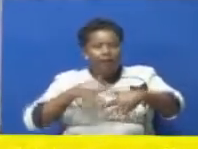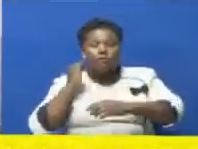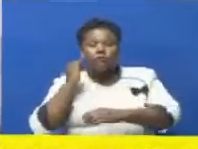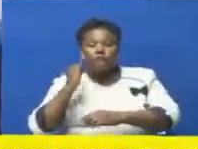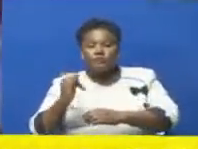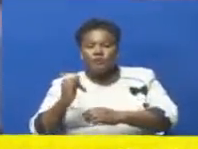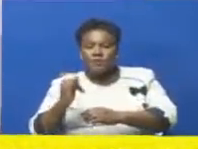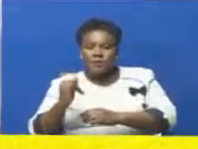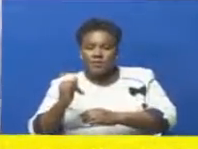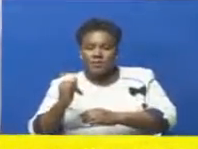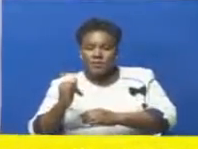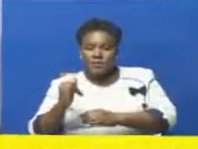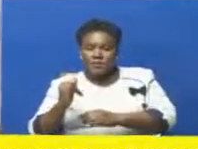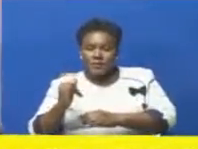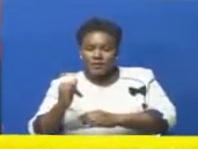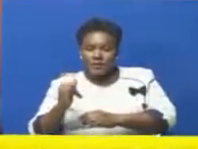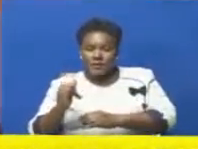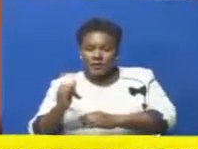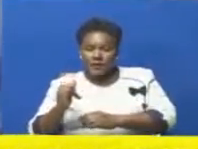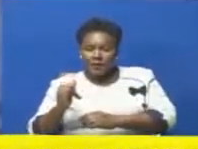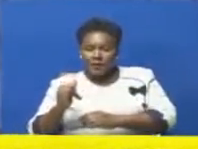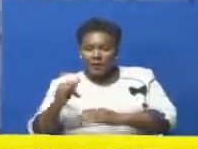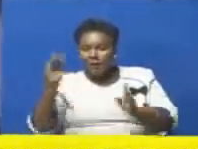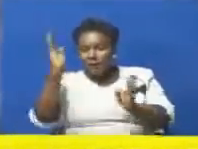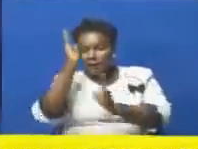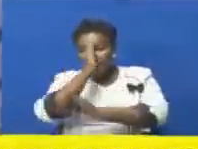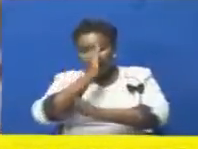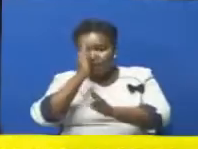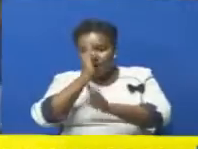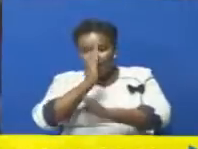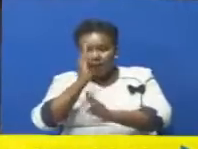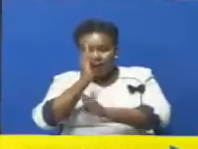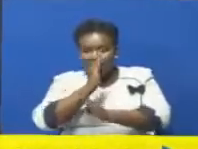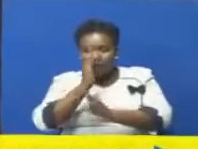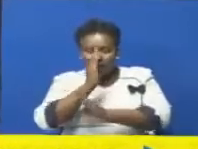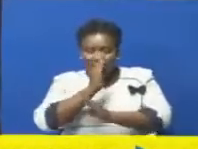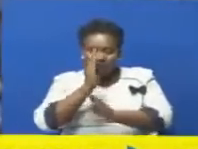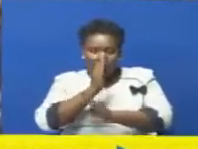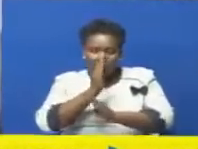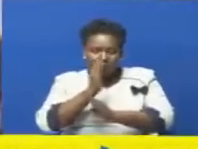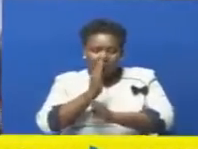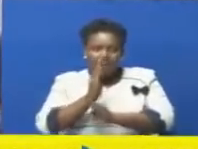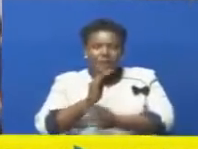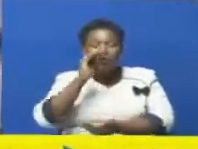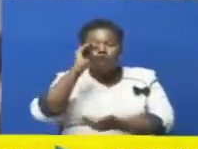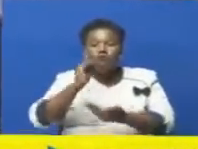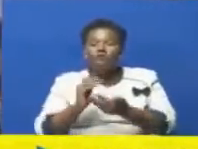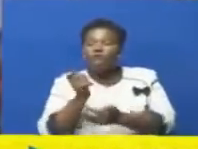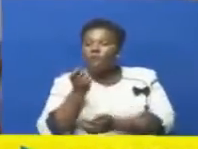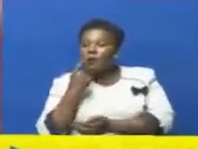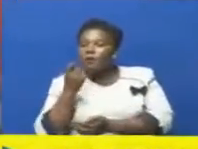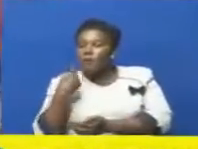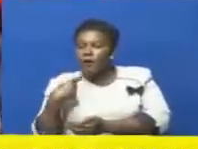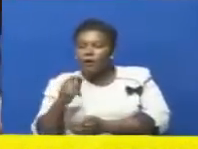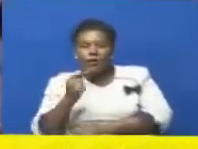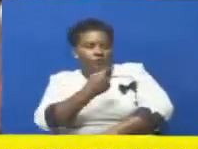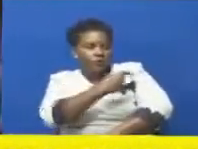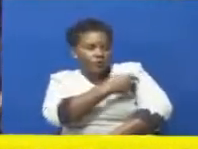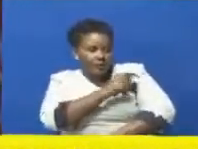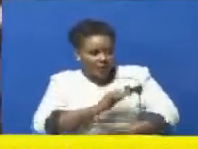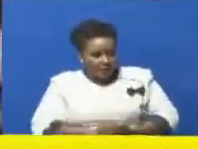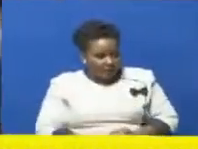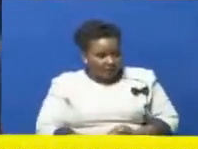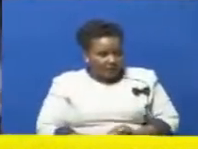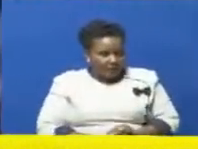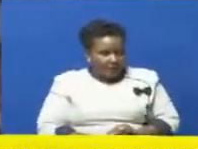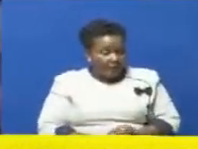kwa huduma za afya, ambapo hospitali kadhaa katika jimbo hilo haba wa dawa na chakula. Madaktari hao wamesema akiba ya